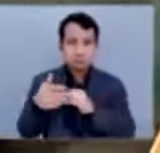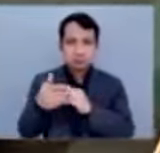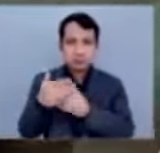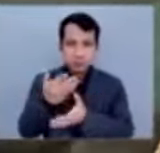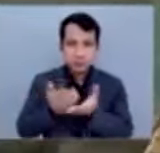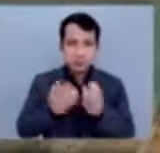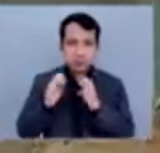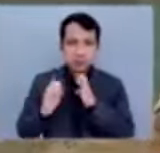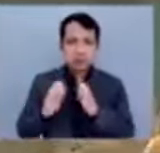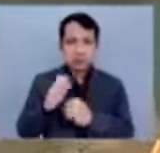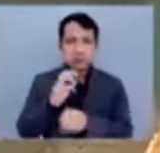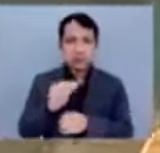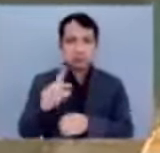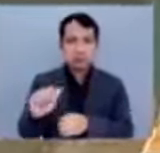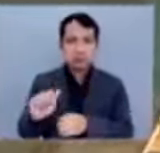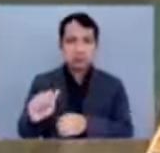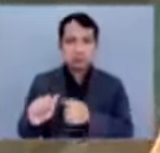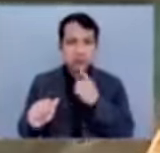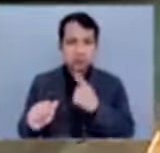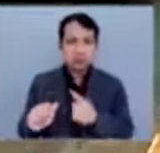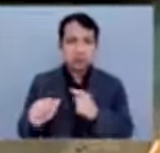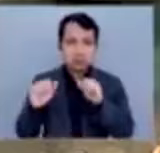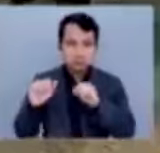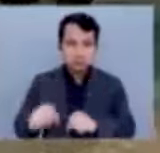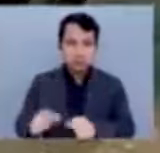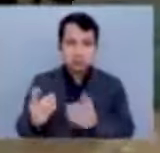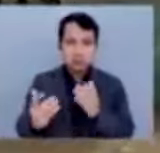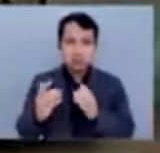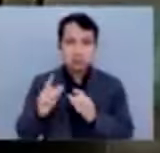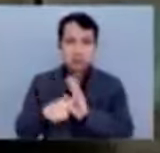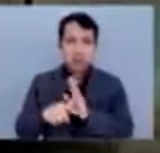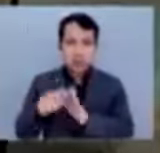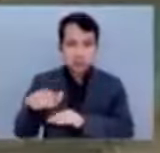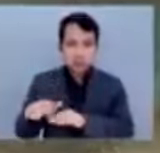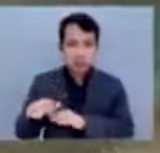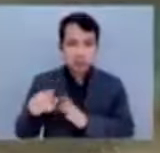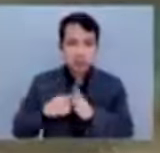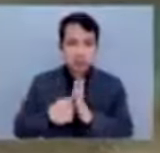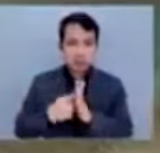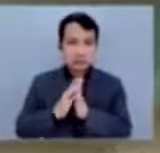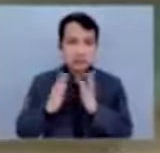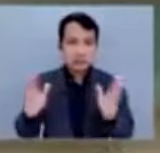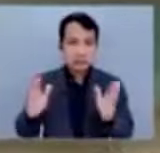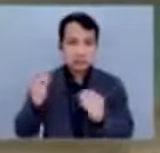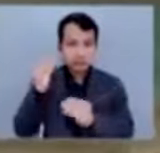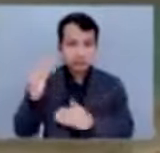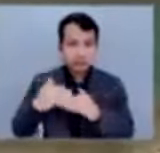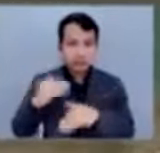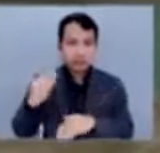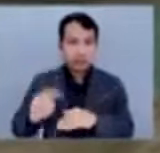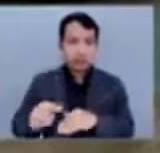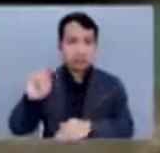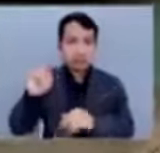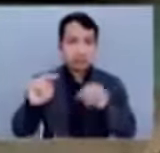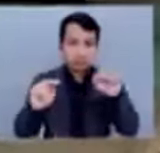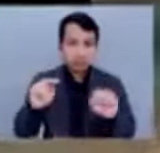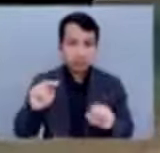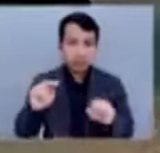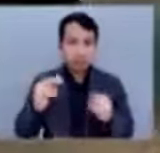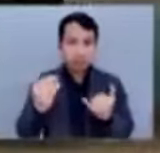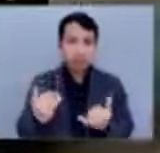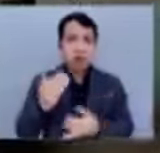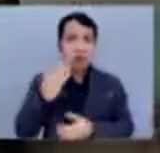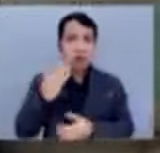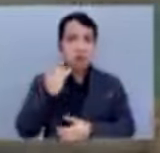Ayon sa MMDA Metro Base, posibleng mamayang hapon magsimula ang matinding traffic, mapa northbound o southbound yan dahil sa